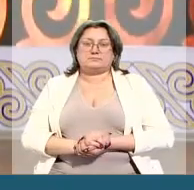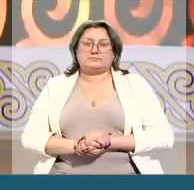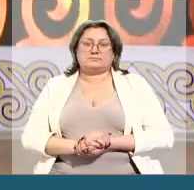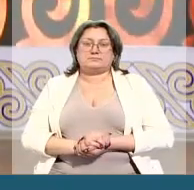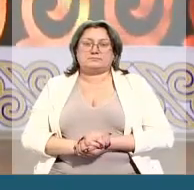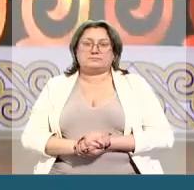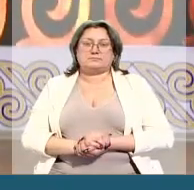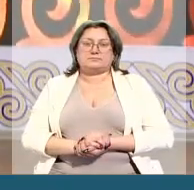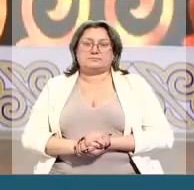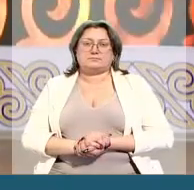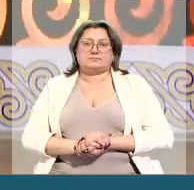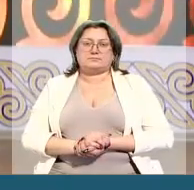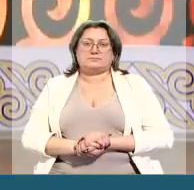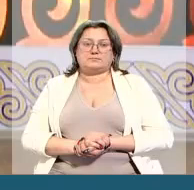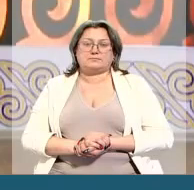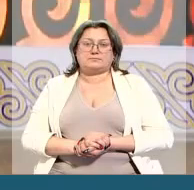де балдармен де жұмыс жасаймын.